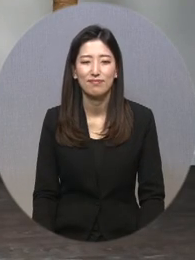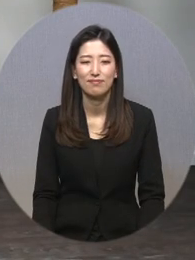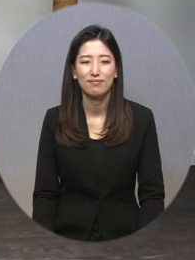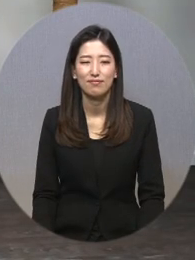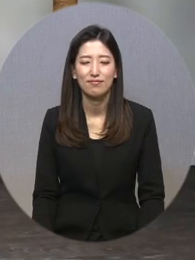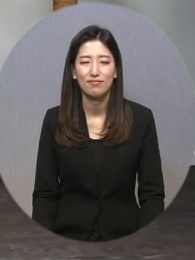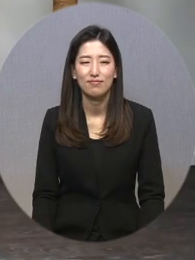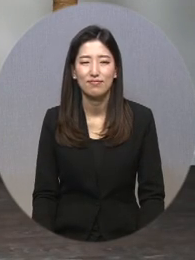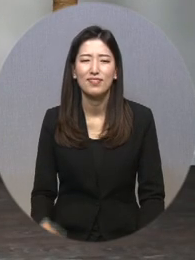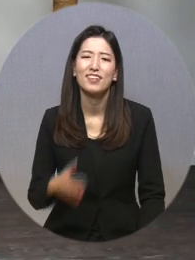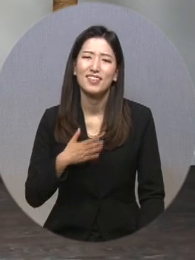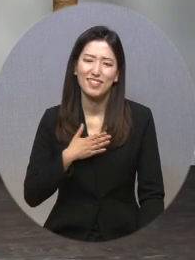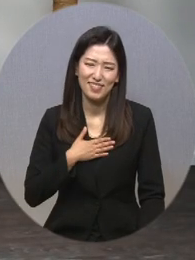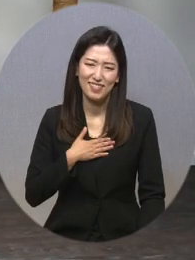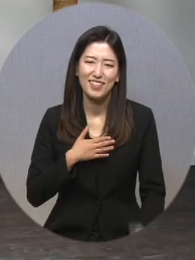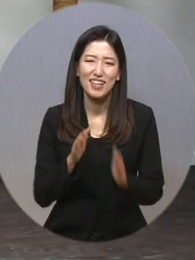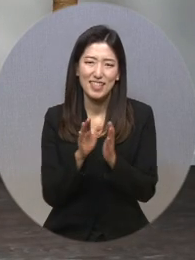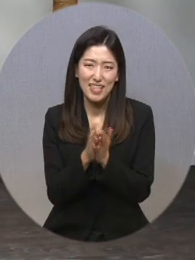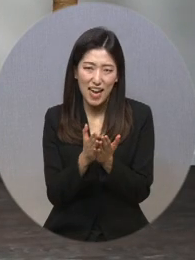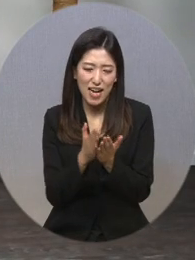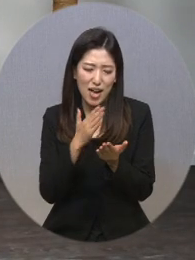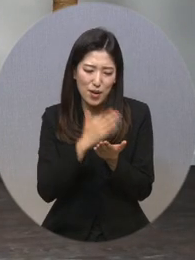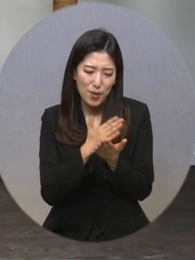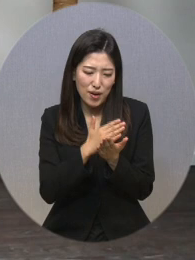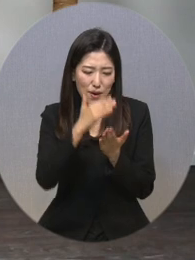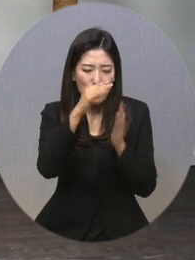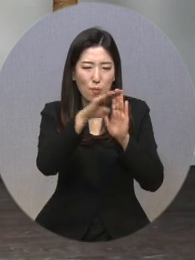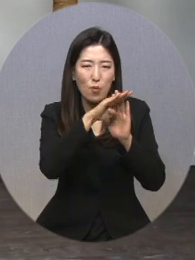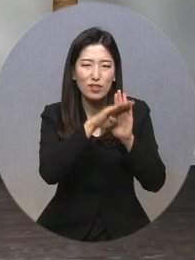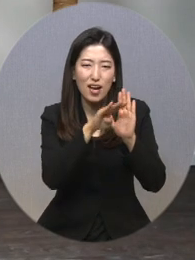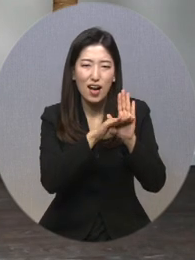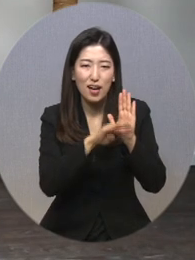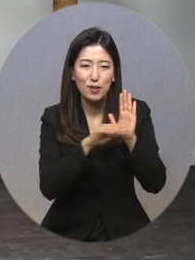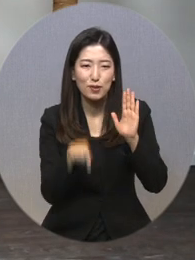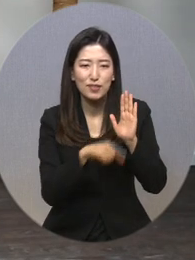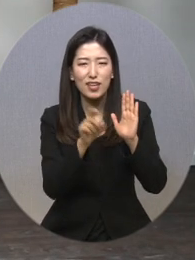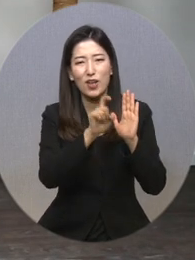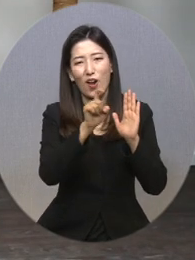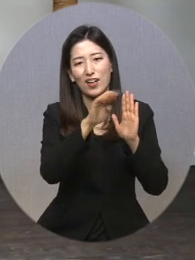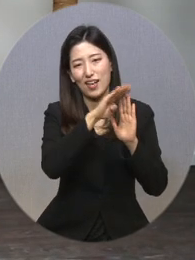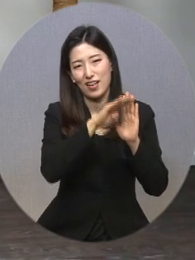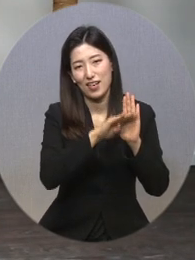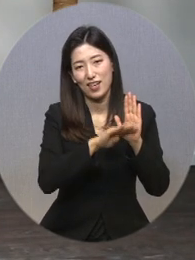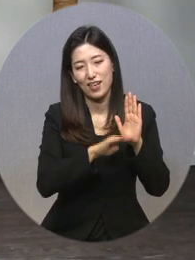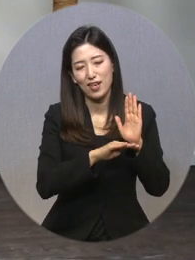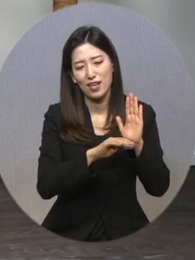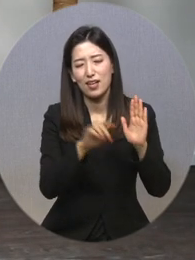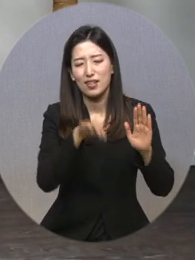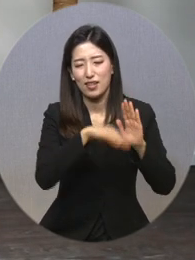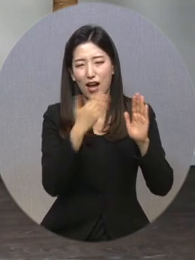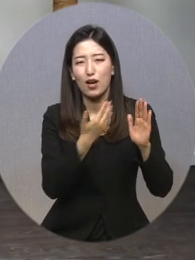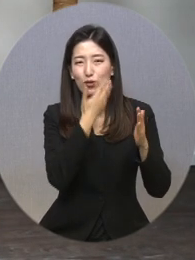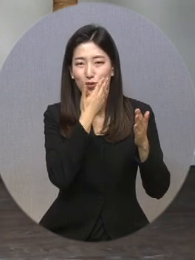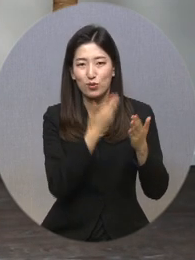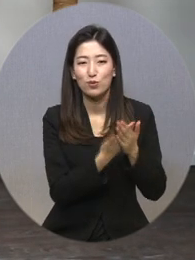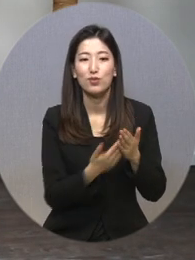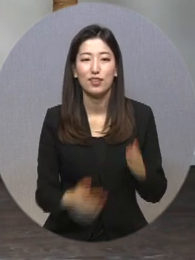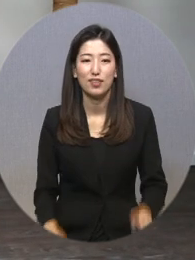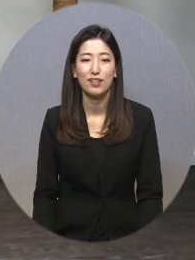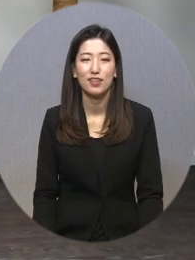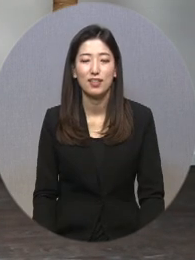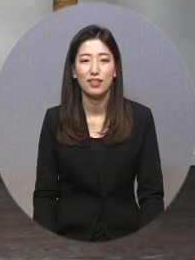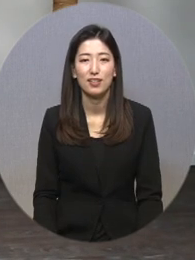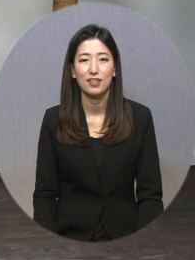하나 빠져놓고 싶진 않습니다. 10개 챕터를 구성하게 되는 것은 그렇습니다. 우리 사회가 갖고